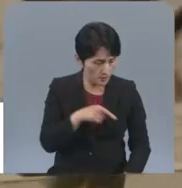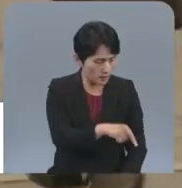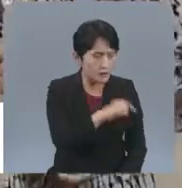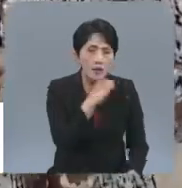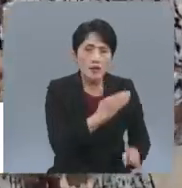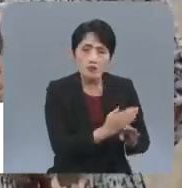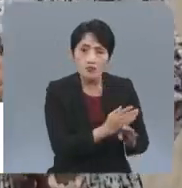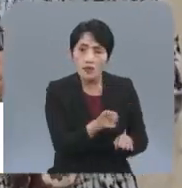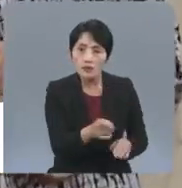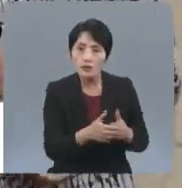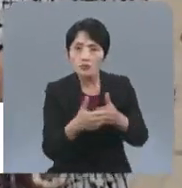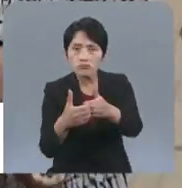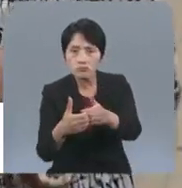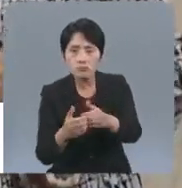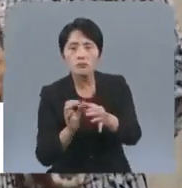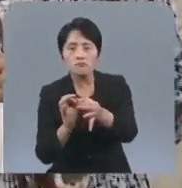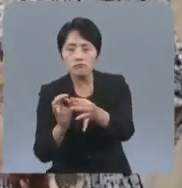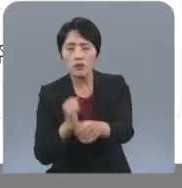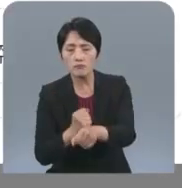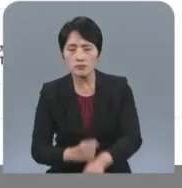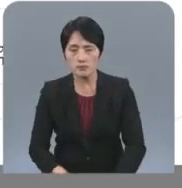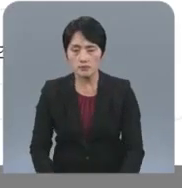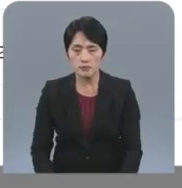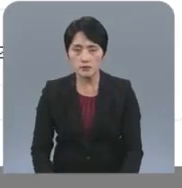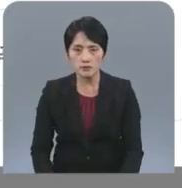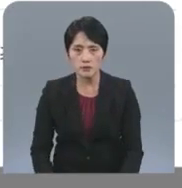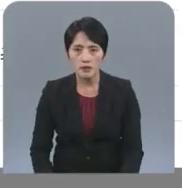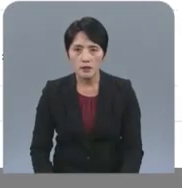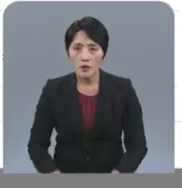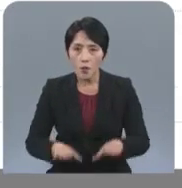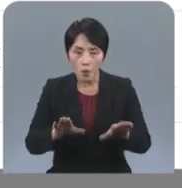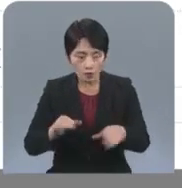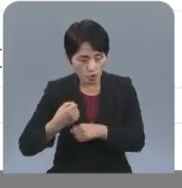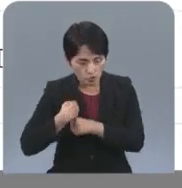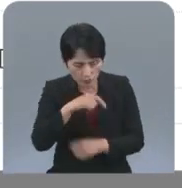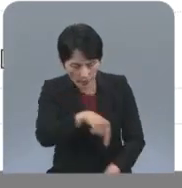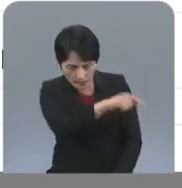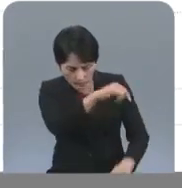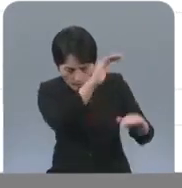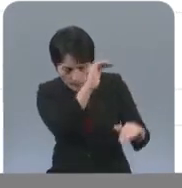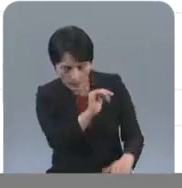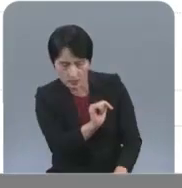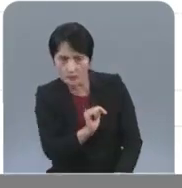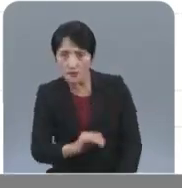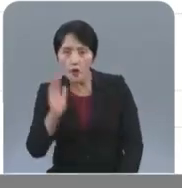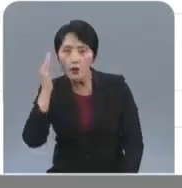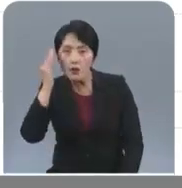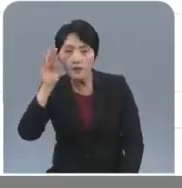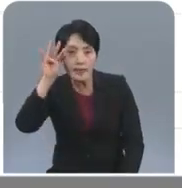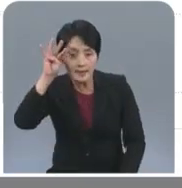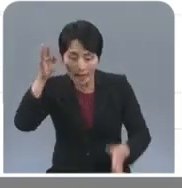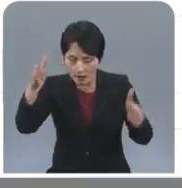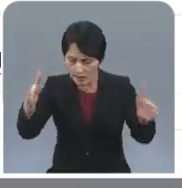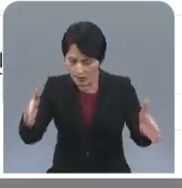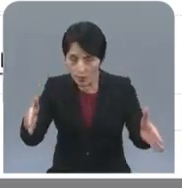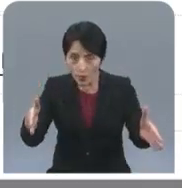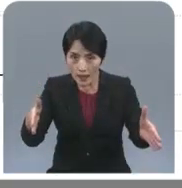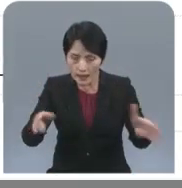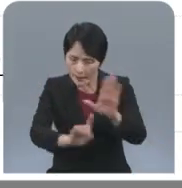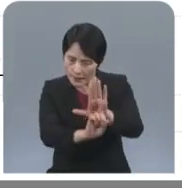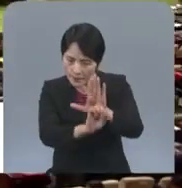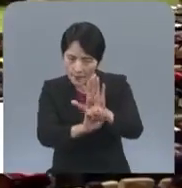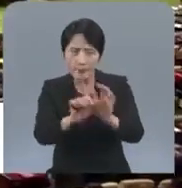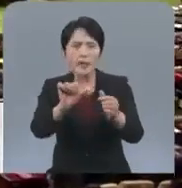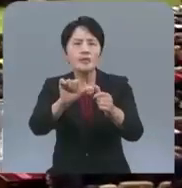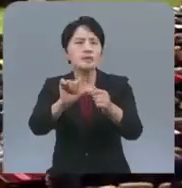poursuit en indiquant que l'expression menace persistante convient le mieux aux USA qui possède le plus grand arsenal d'armes de destruction massive au monde et